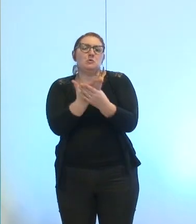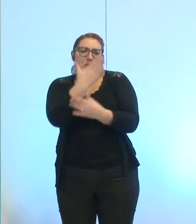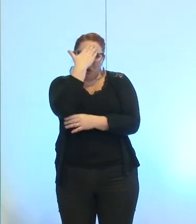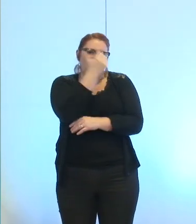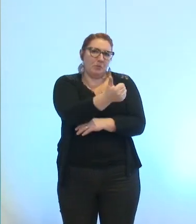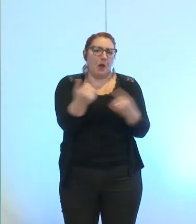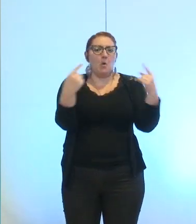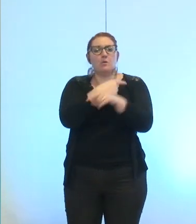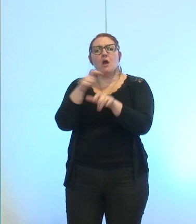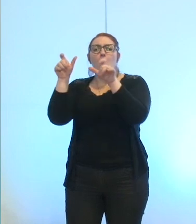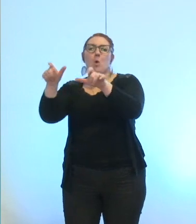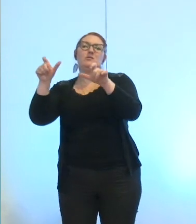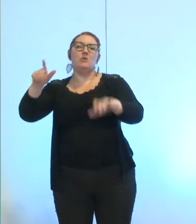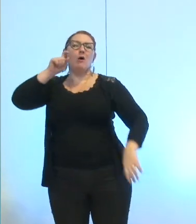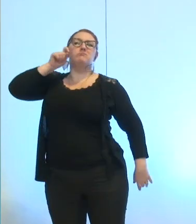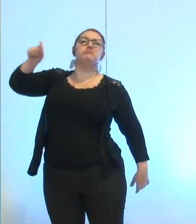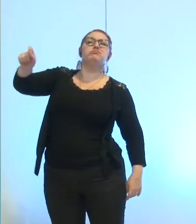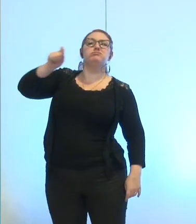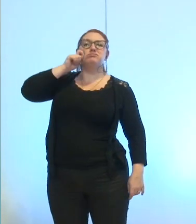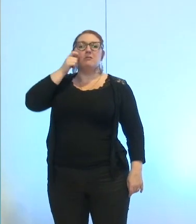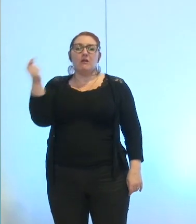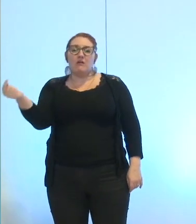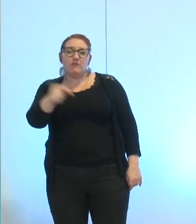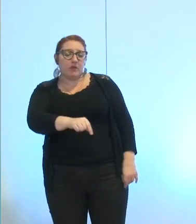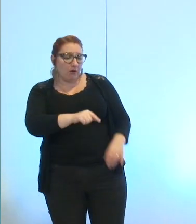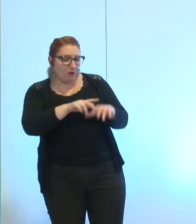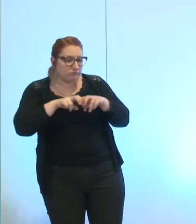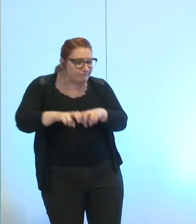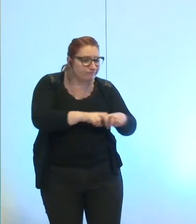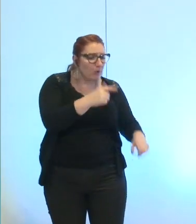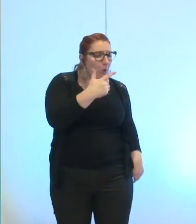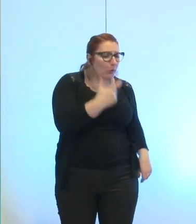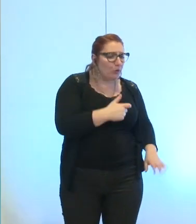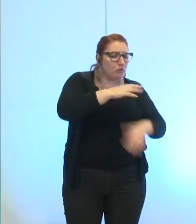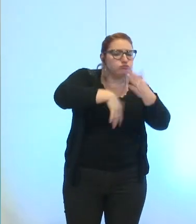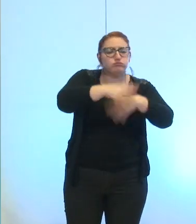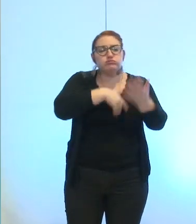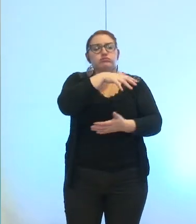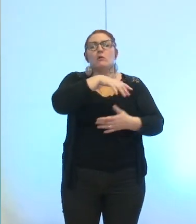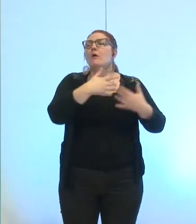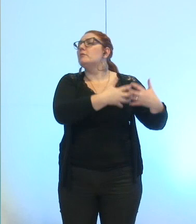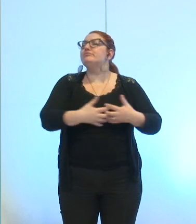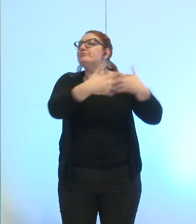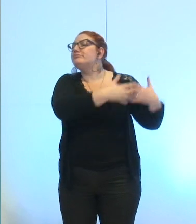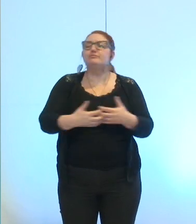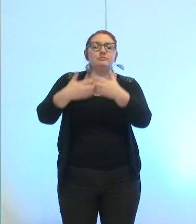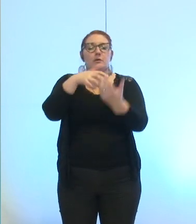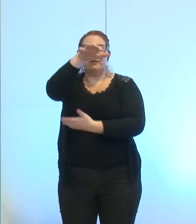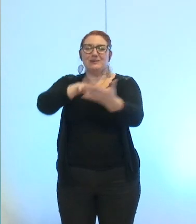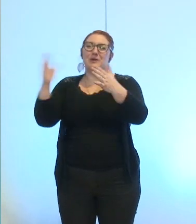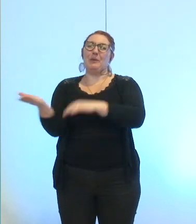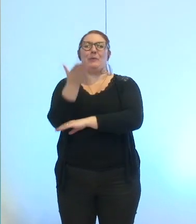auditeurs soi-disant très calés qui viendraient en de jours et quelques heures vous brasser tout ça et vous sortir un magnifique